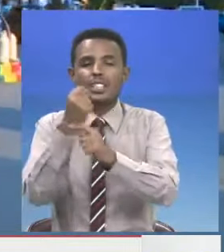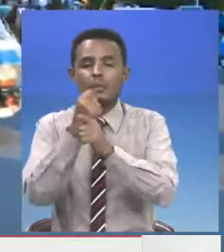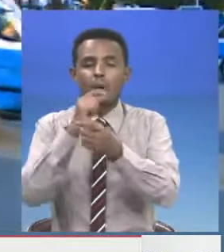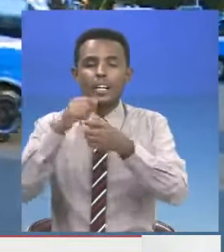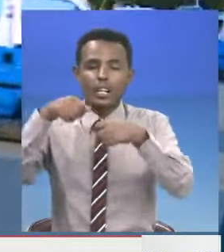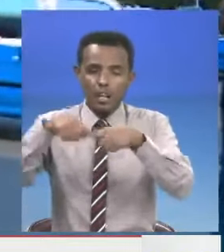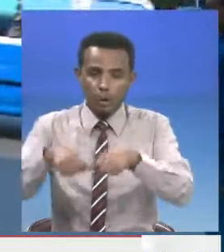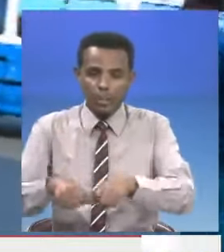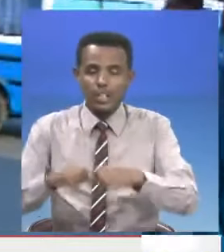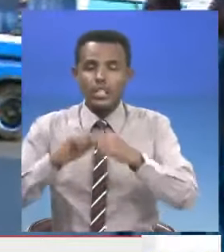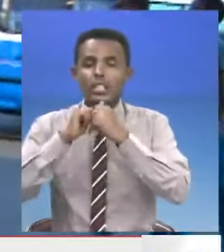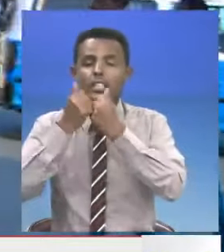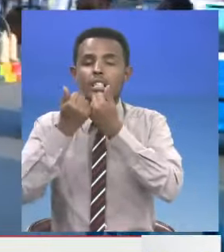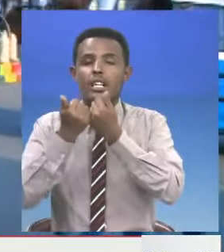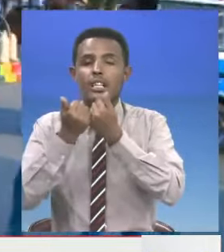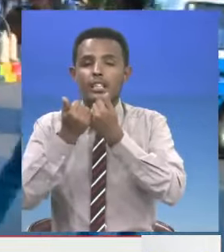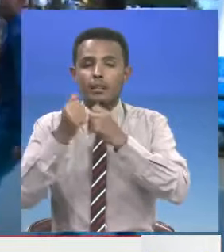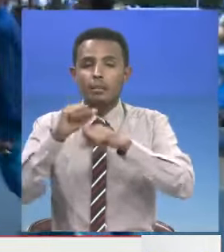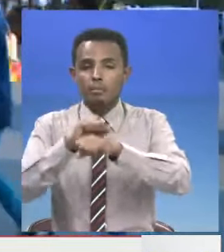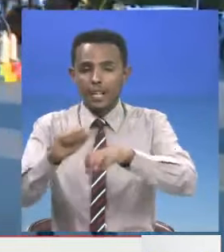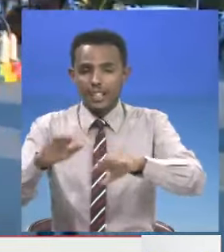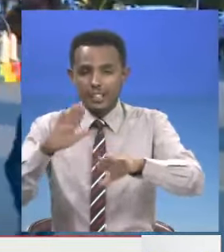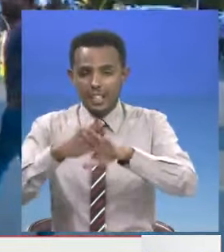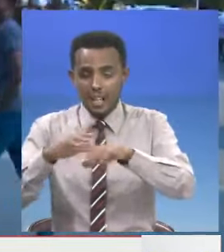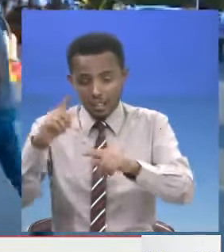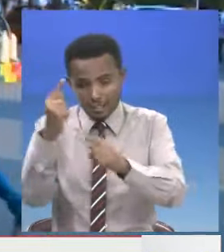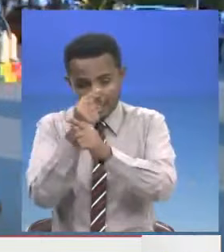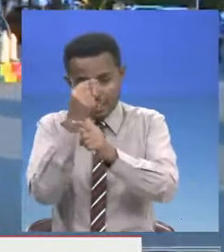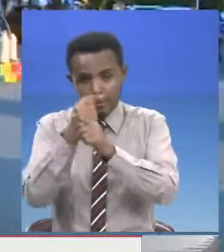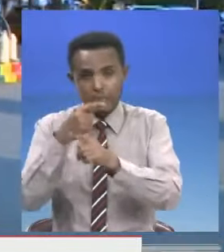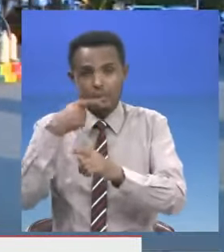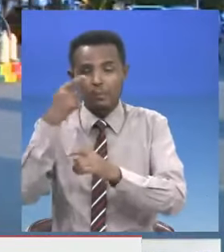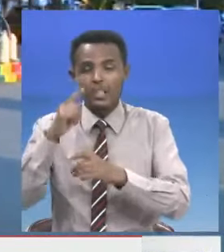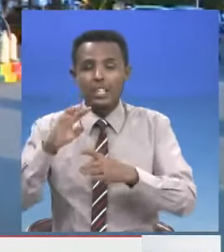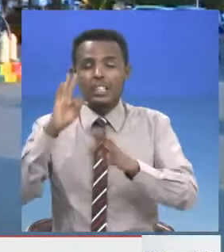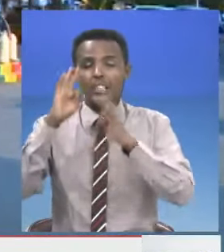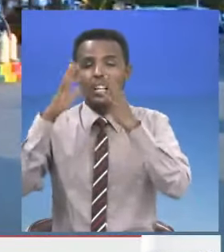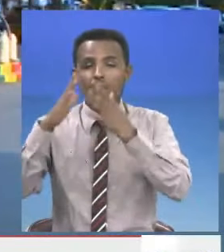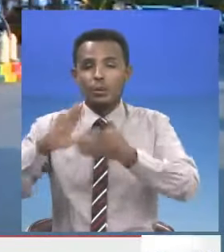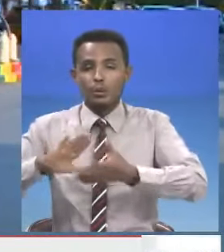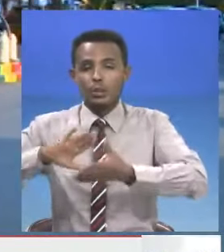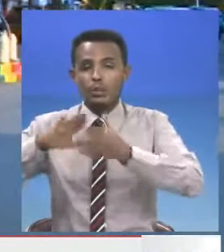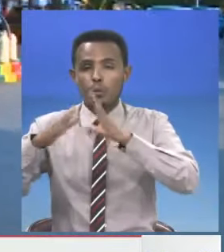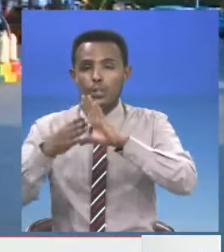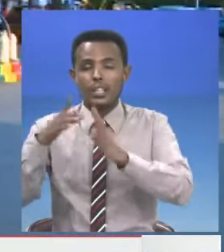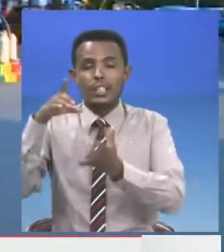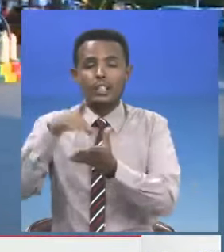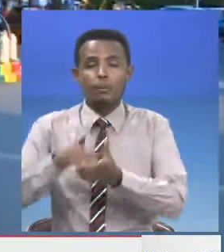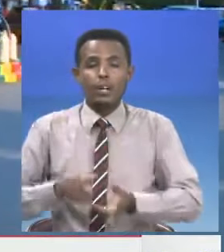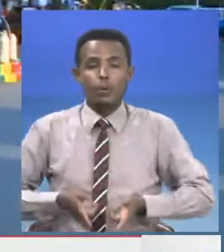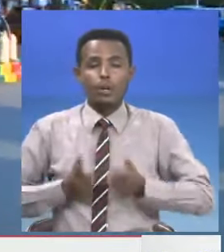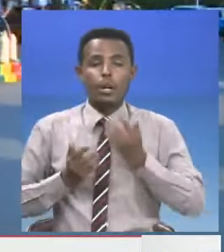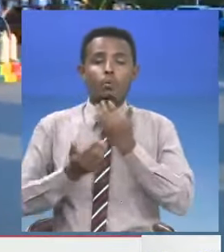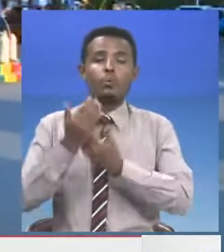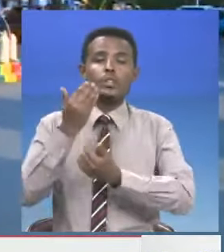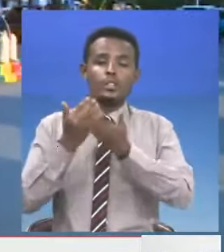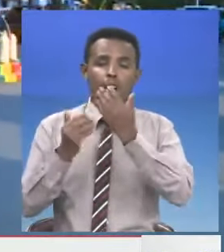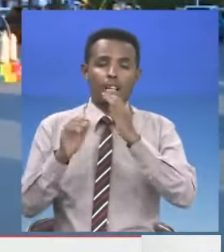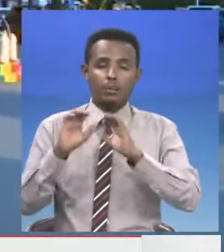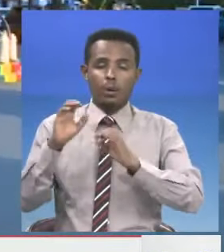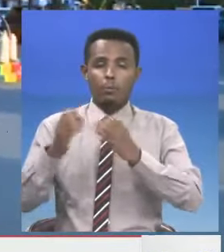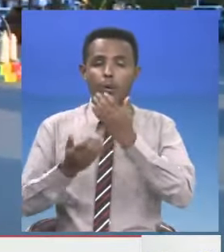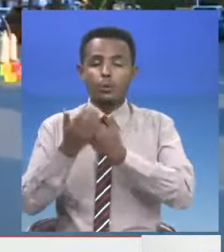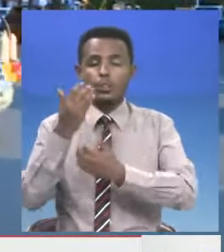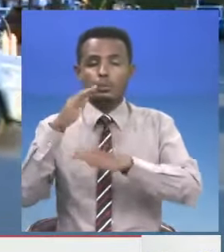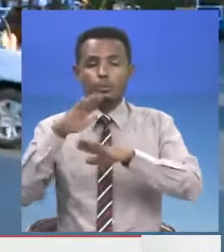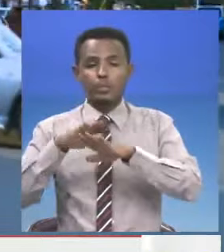እናውርዳቸው፣ እንዴት መሬት ላይ ይውረዱ በሚል መንገድ ከታሪካዊቷ የጎንደር ከተማ ነዋሪዎች ጋር ውይይት አድርጓል ማለት ነው። በውይይቱ